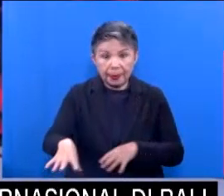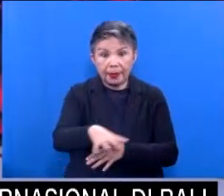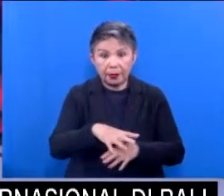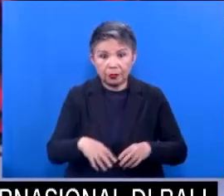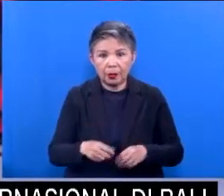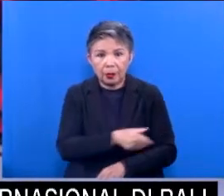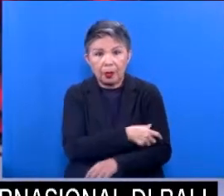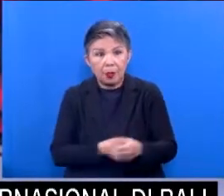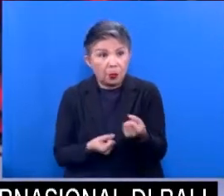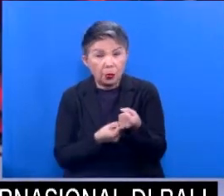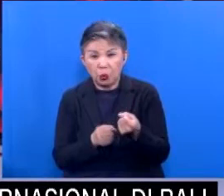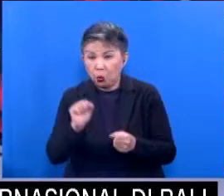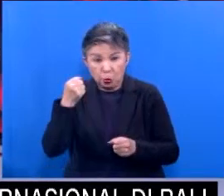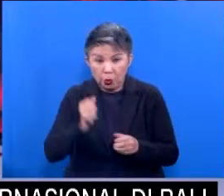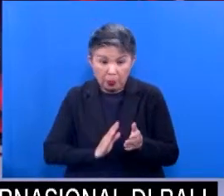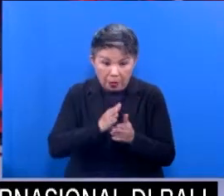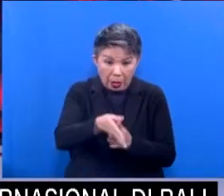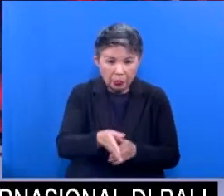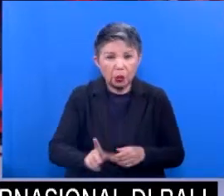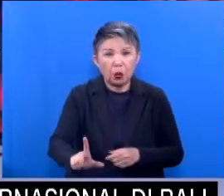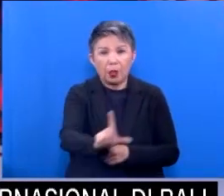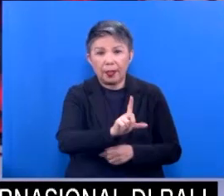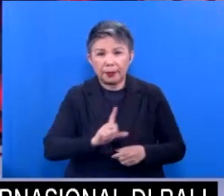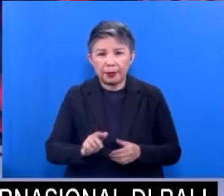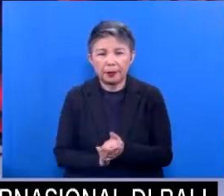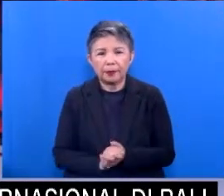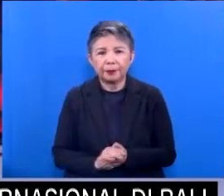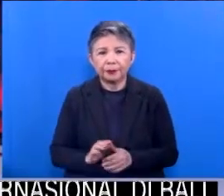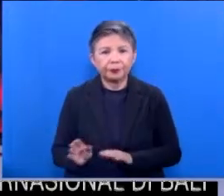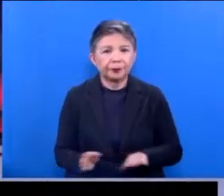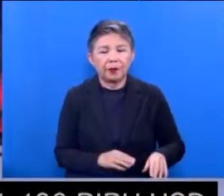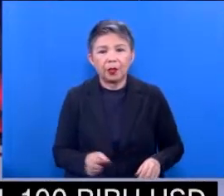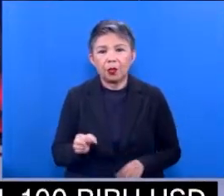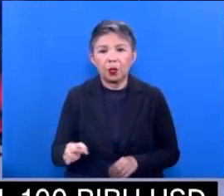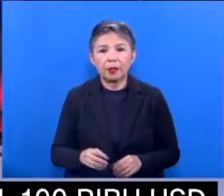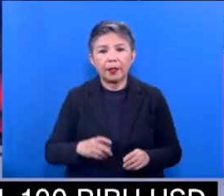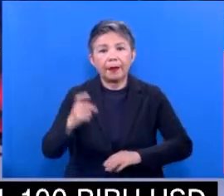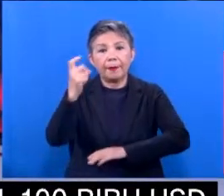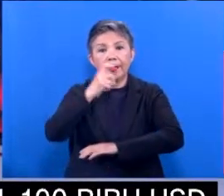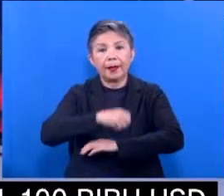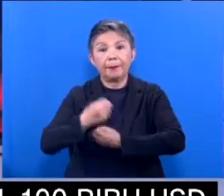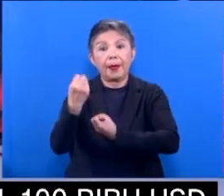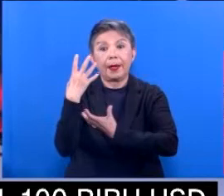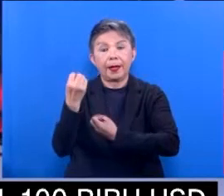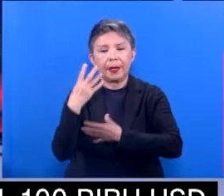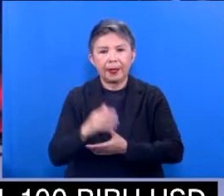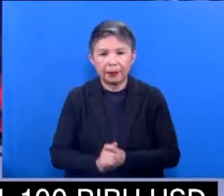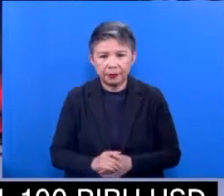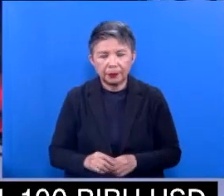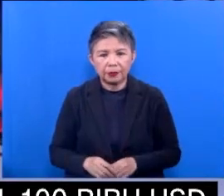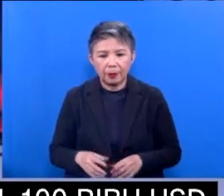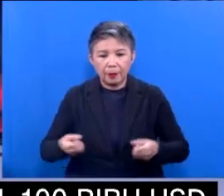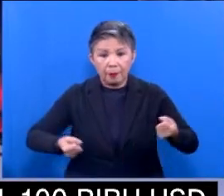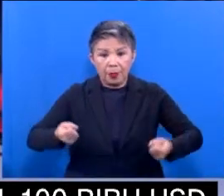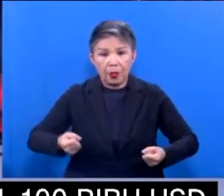membuat petugas pemadam kebakaran sulit menjangkau tempat kejadian. Sementara di Kota Palangkaraya, Kalimantan Tengah, sebuah mobil pikap pengangkut